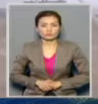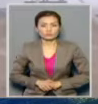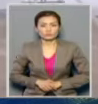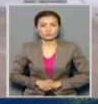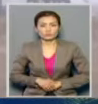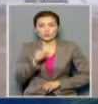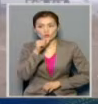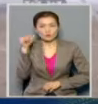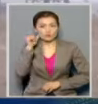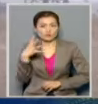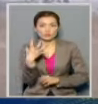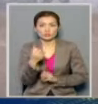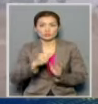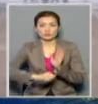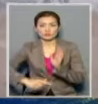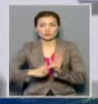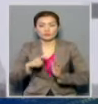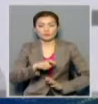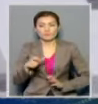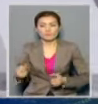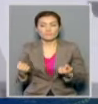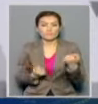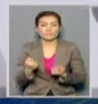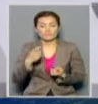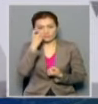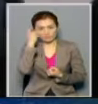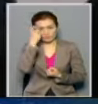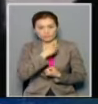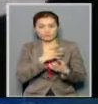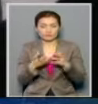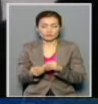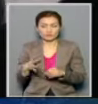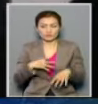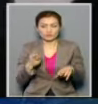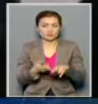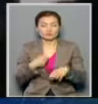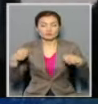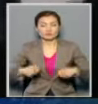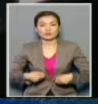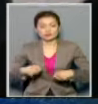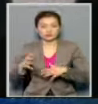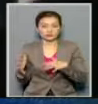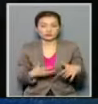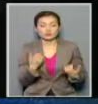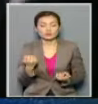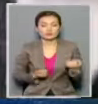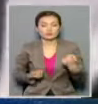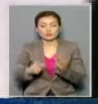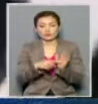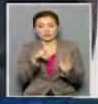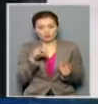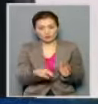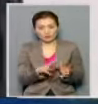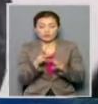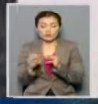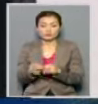В прошлом году в Атрау 567 водителей за вождение в состоянии алкогольного опьянения были лишены прав управления автомобилем на 7 лет.